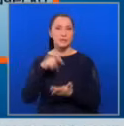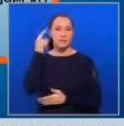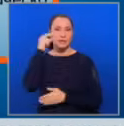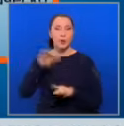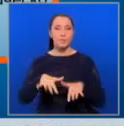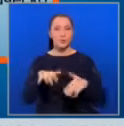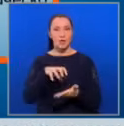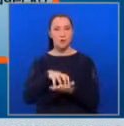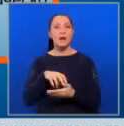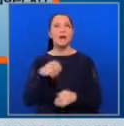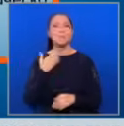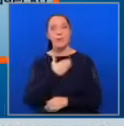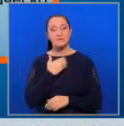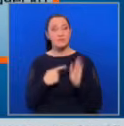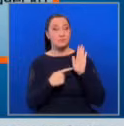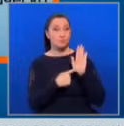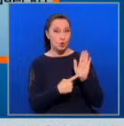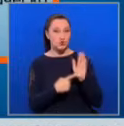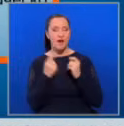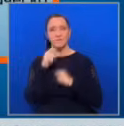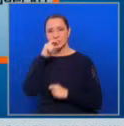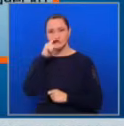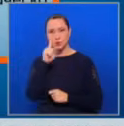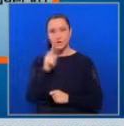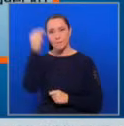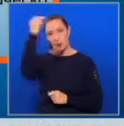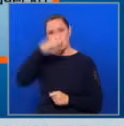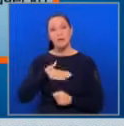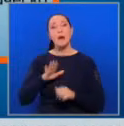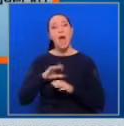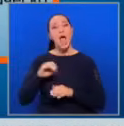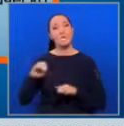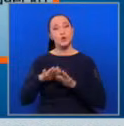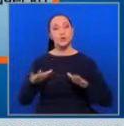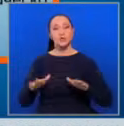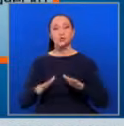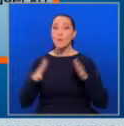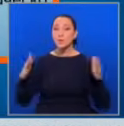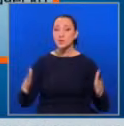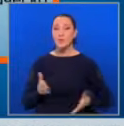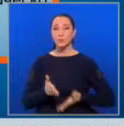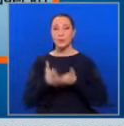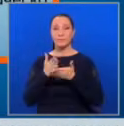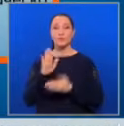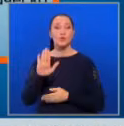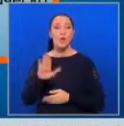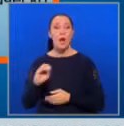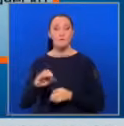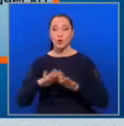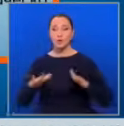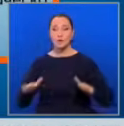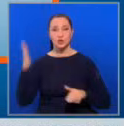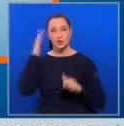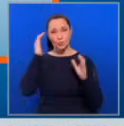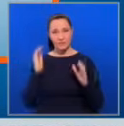парламентарната група делян пеевски се посочва важността в българия да има евроатлантическо мнозинство и подкрепено от него евроатлантическо